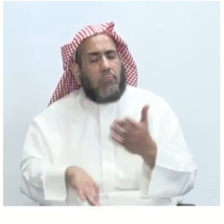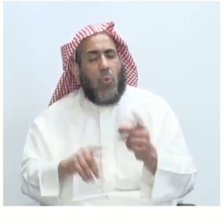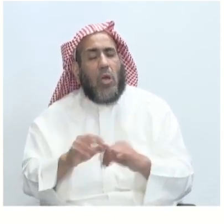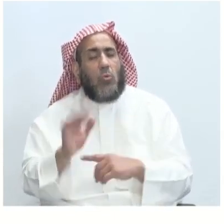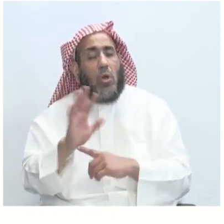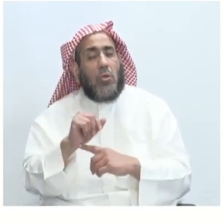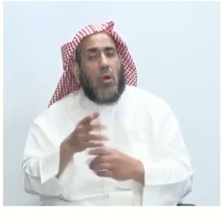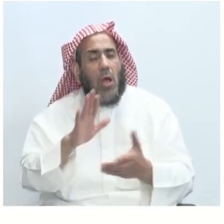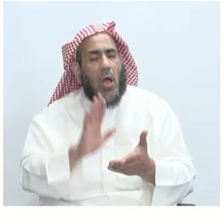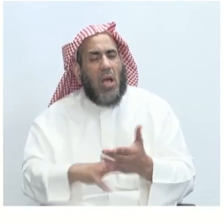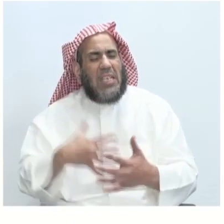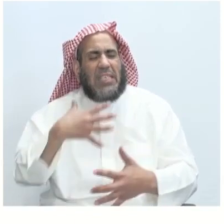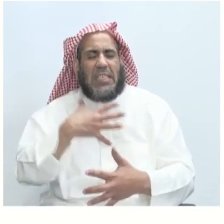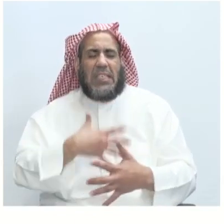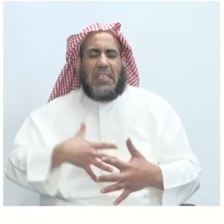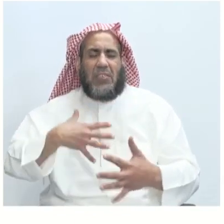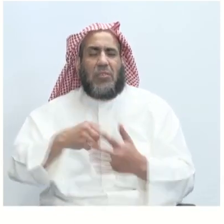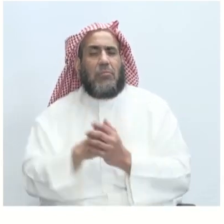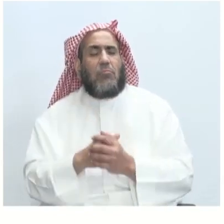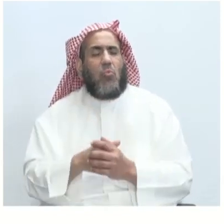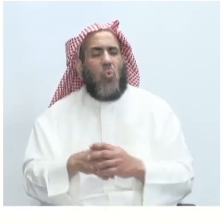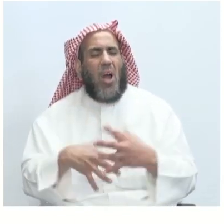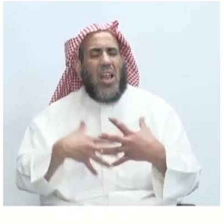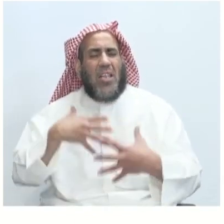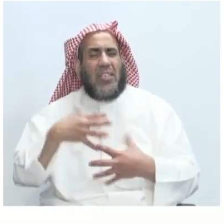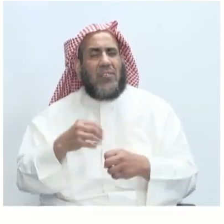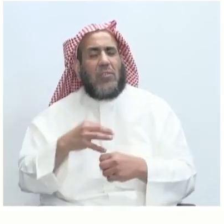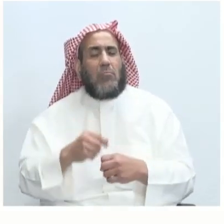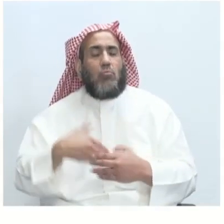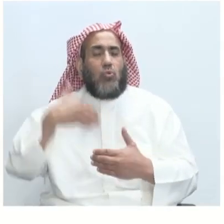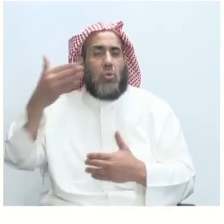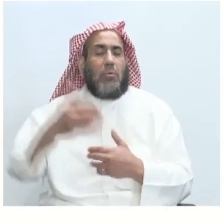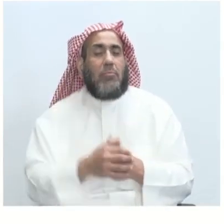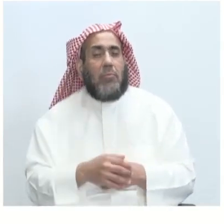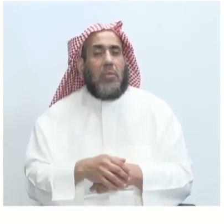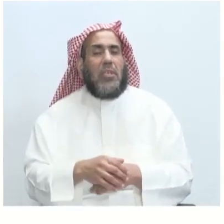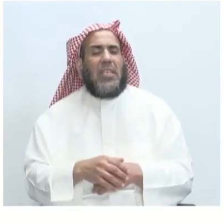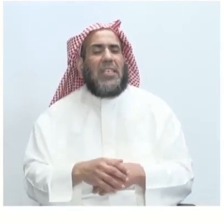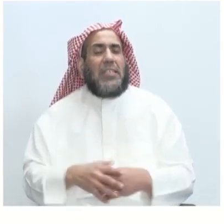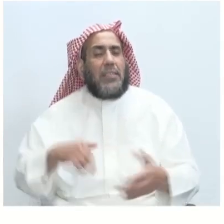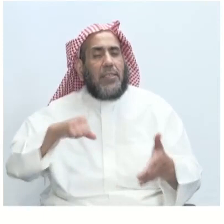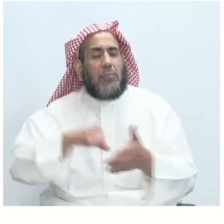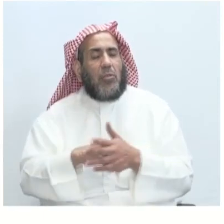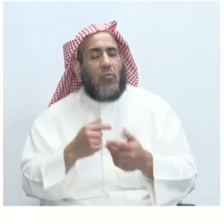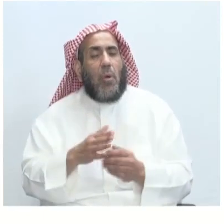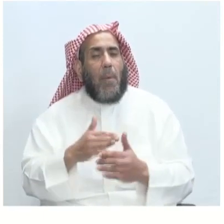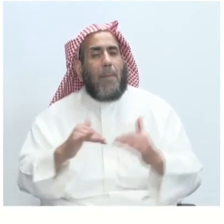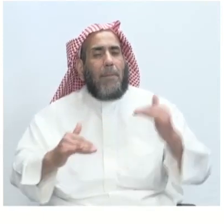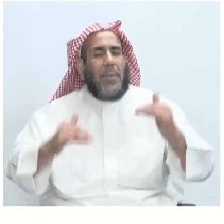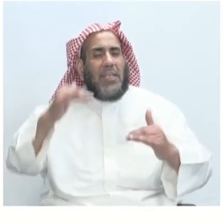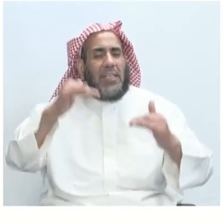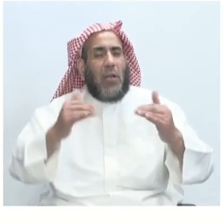يؤثر على نفسيته ابنائي وبناتي الطلاب وحالته النفسيه مستقبلا اشباع الدوافع باعتدال